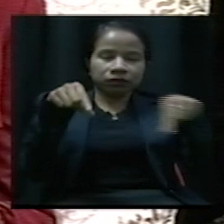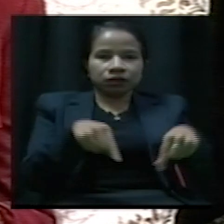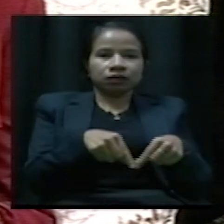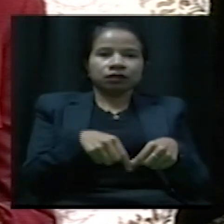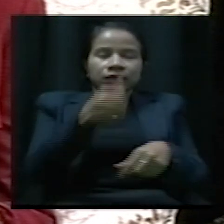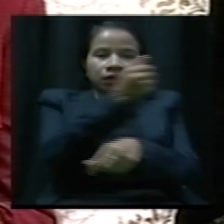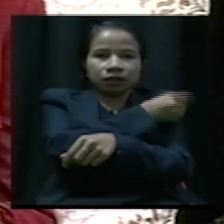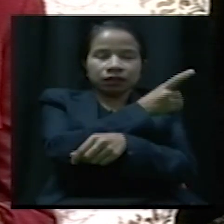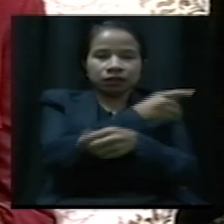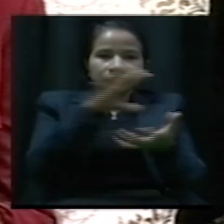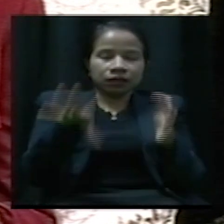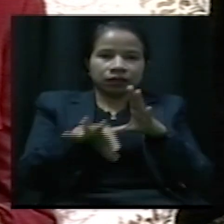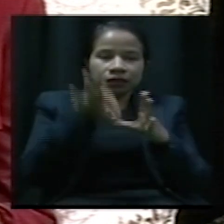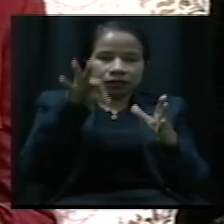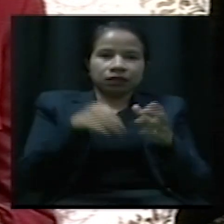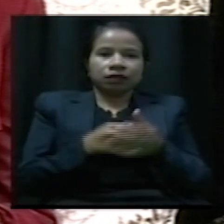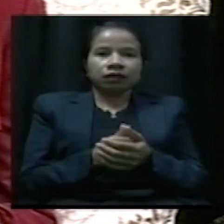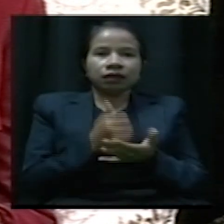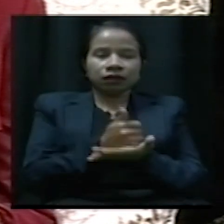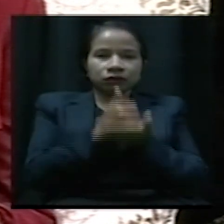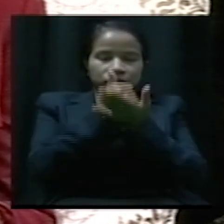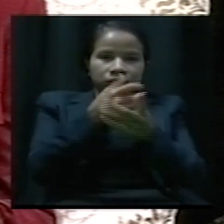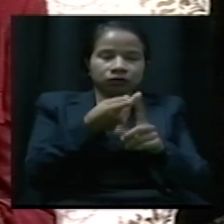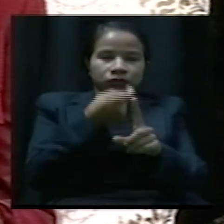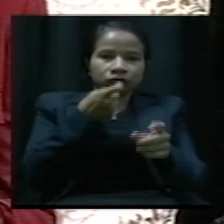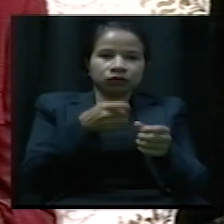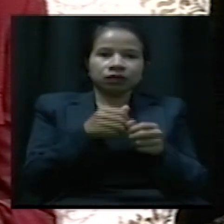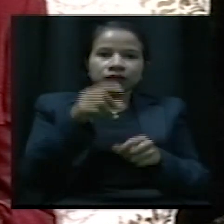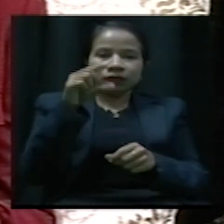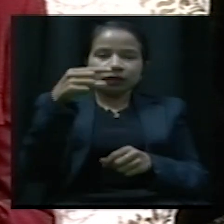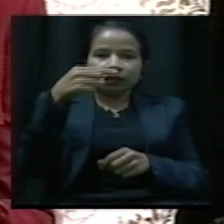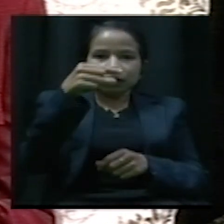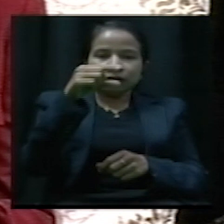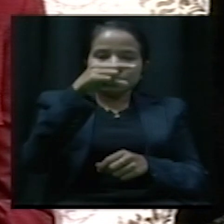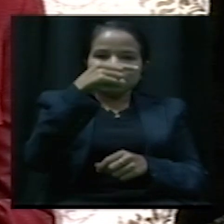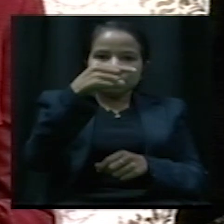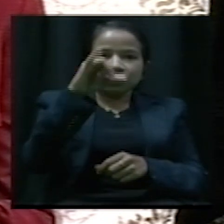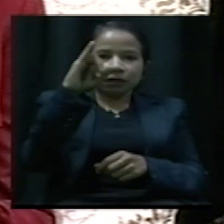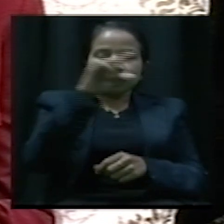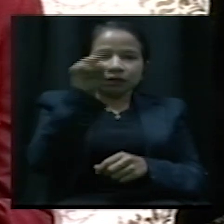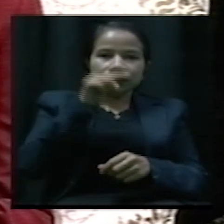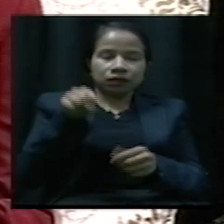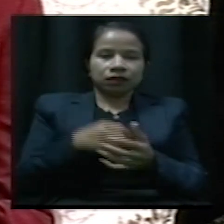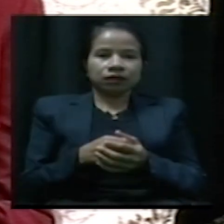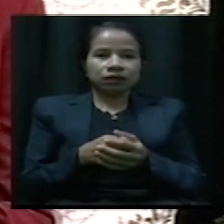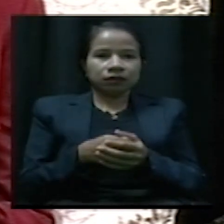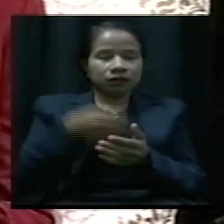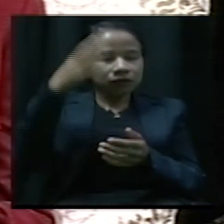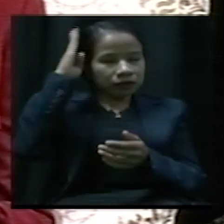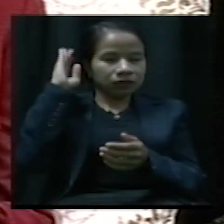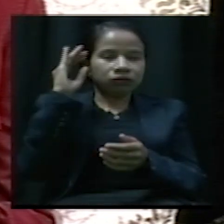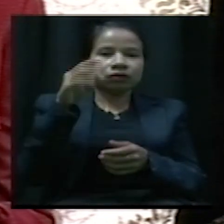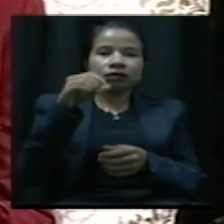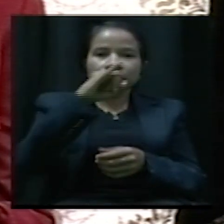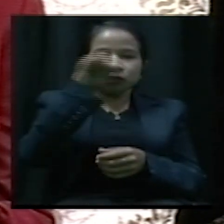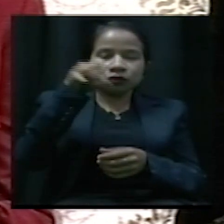nebe hetang apoio no suporta husi kooperasaun Alemanha. Itene bainaka ohing lia, ohing lorong nian, maka hanesang Senhor José,